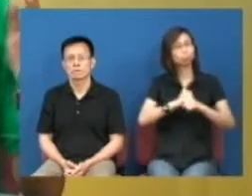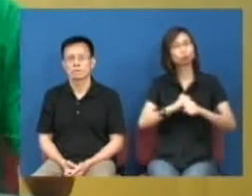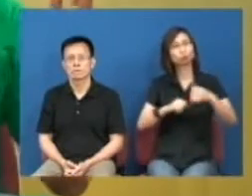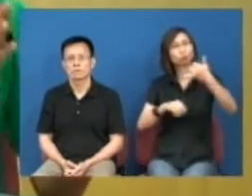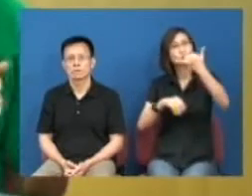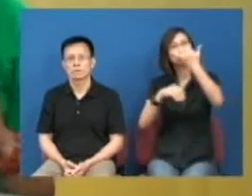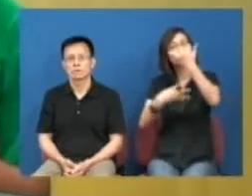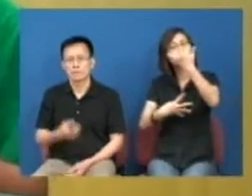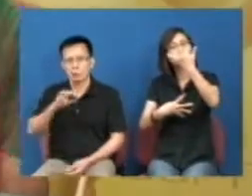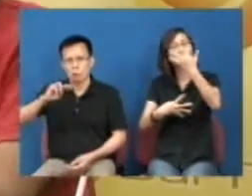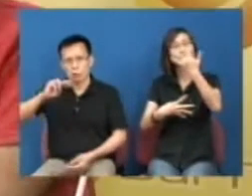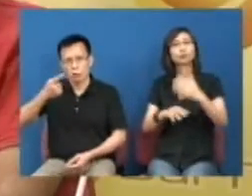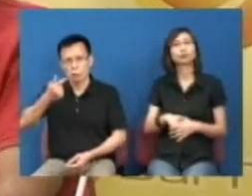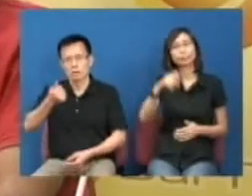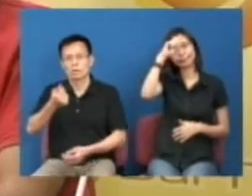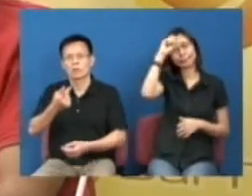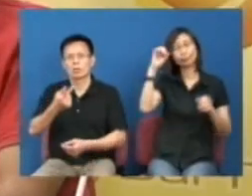其實因為 呢個改革係。